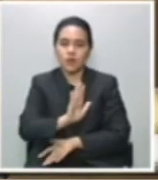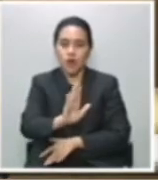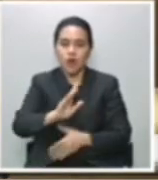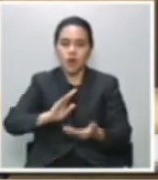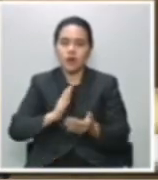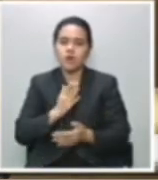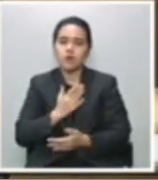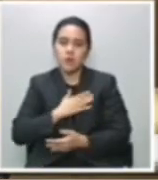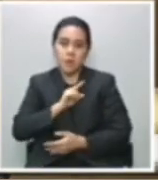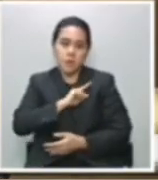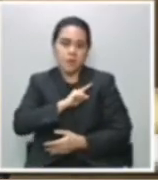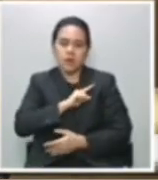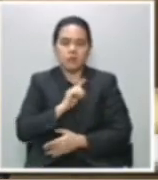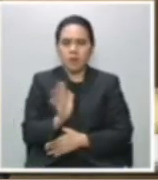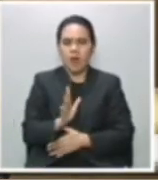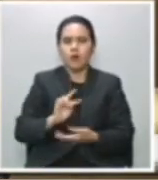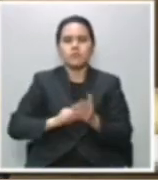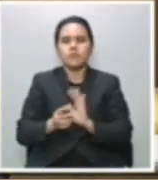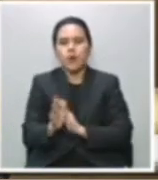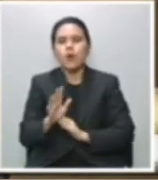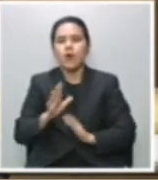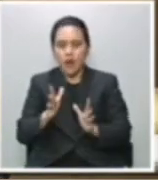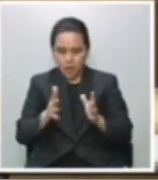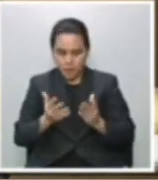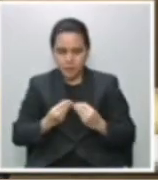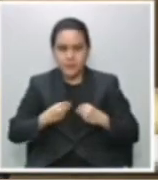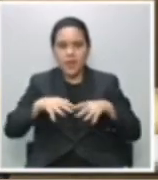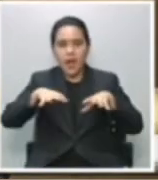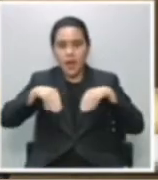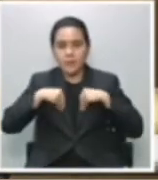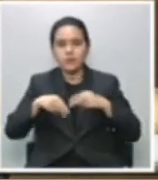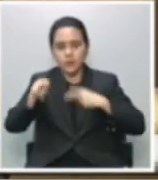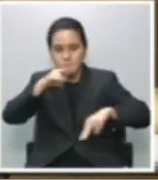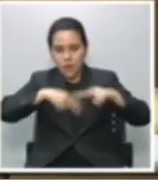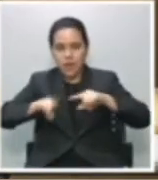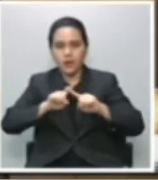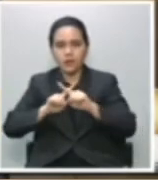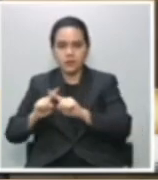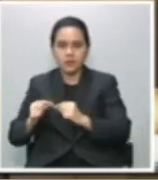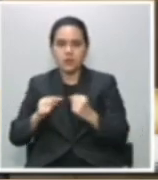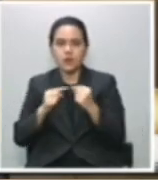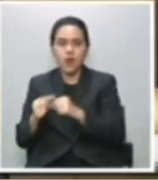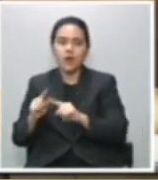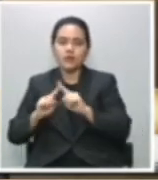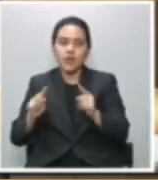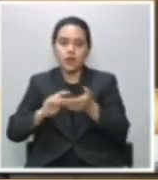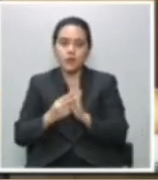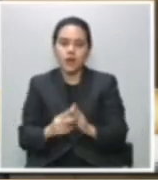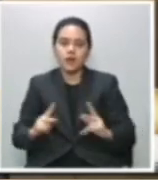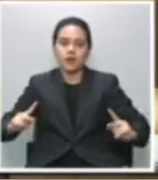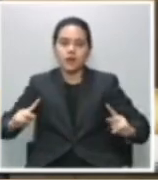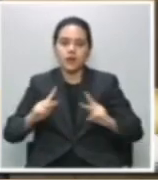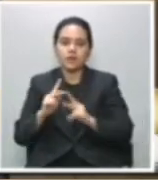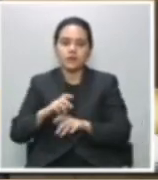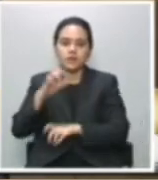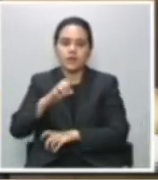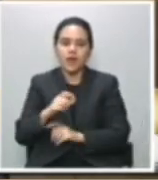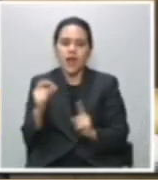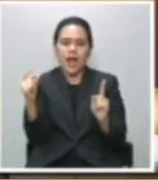ชอบนะครับก็รับไปว่าจะไปดูแลแต่ว่ากระทรวงมหาดไทยนั้นผมขออนุญาตดินอาจจะพูดสับไม่ถูกไป